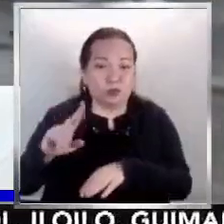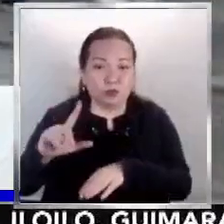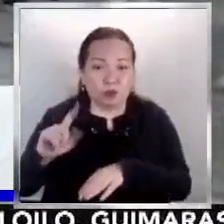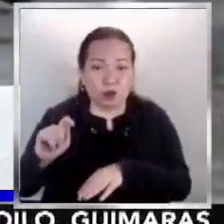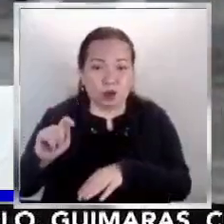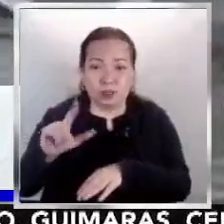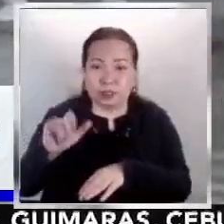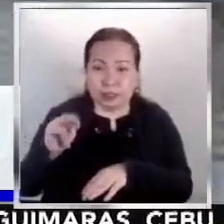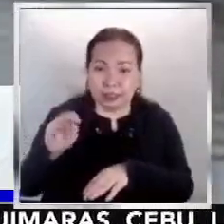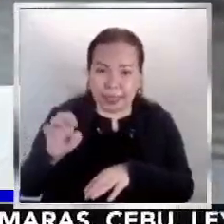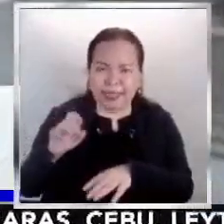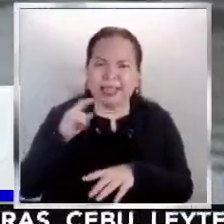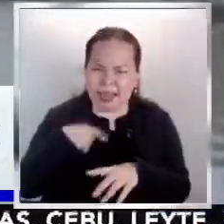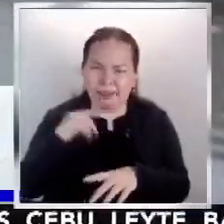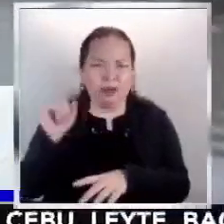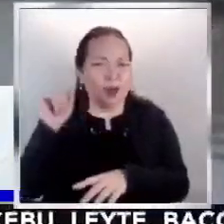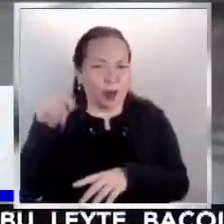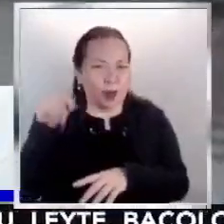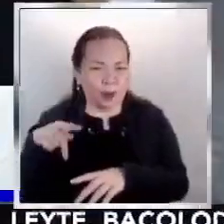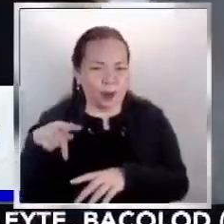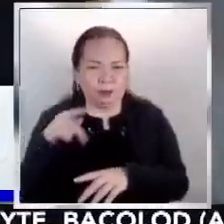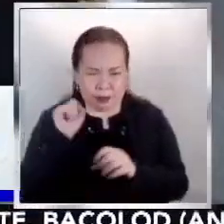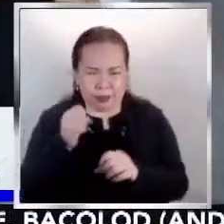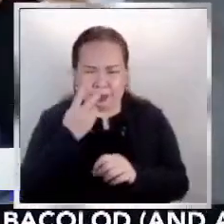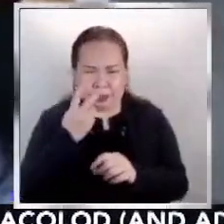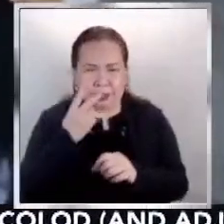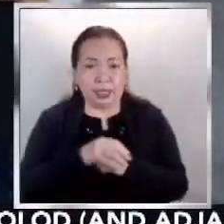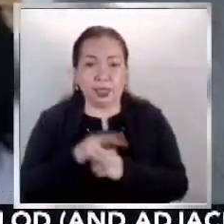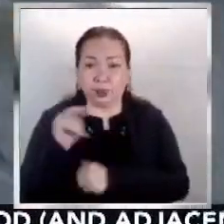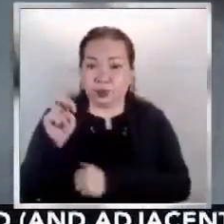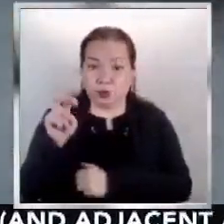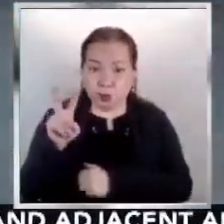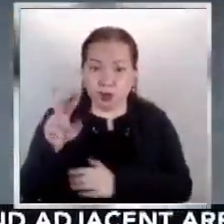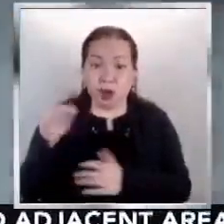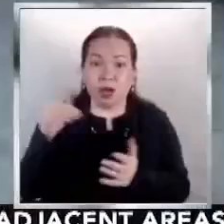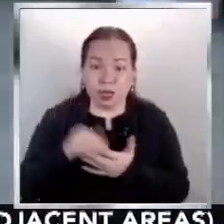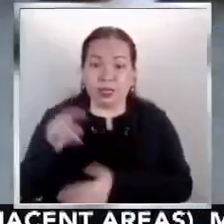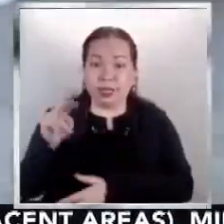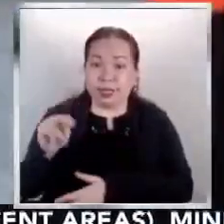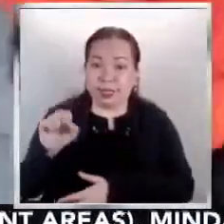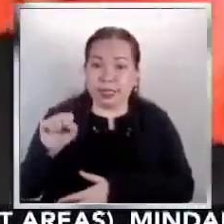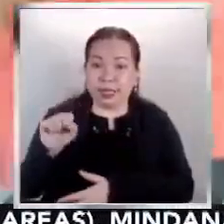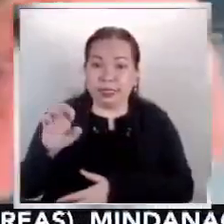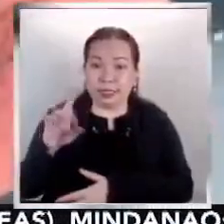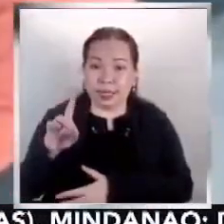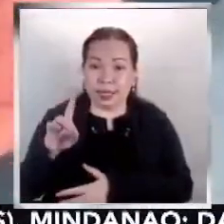PH. Sa Nobyembre ang susunod na nationwide simultaneous earthquake drill.